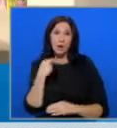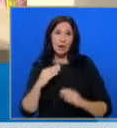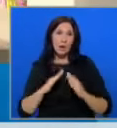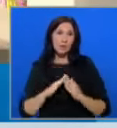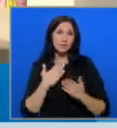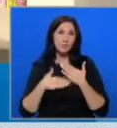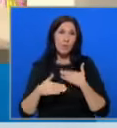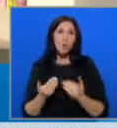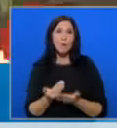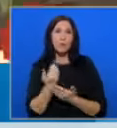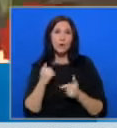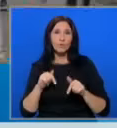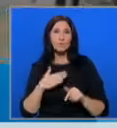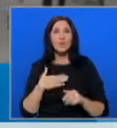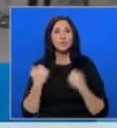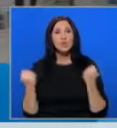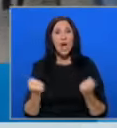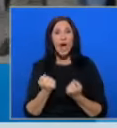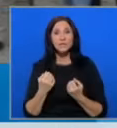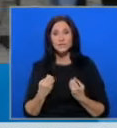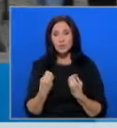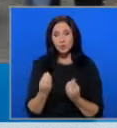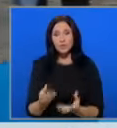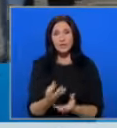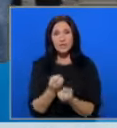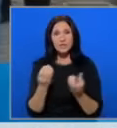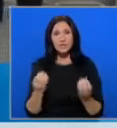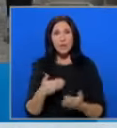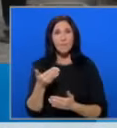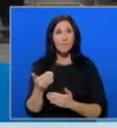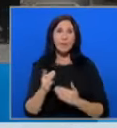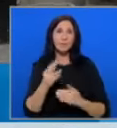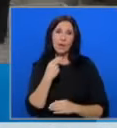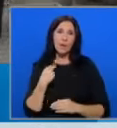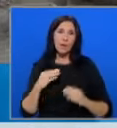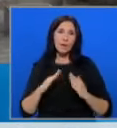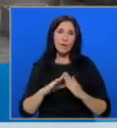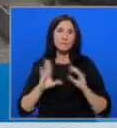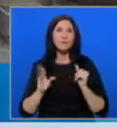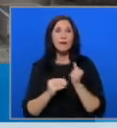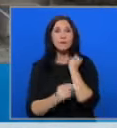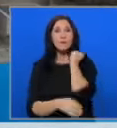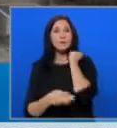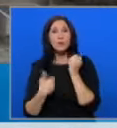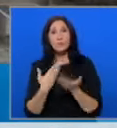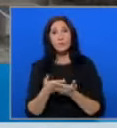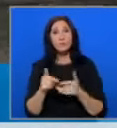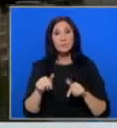спокойна, а по-рано днес имаше акция за поставяне на цветя пред храма. Но цялата хронология предлагам да чуем сега.